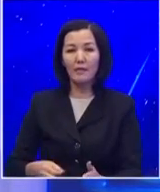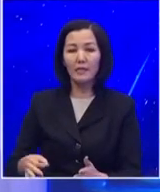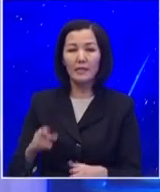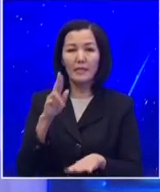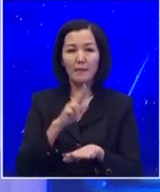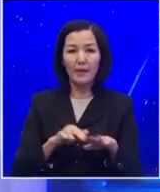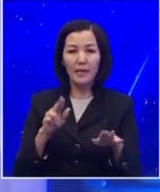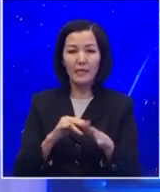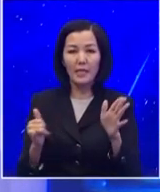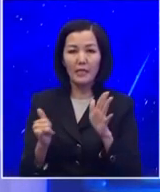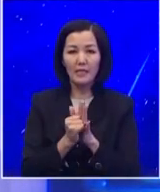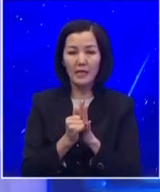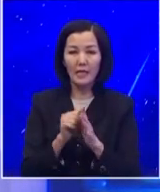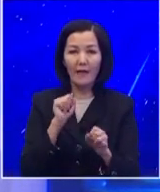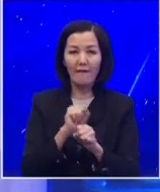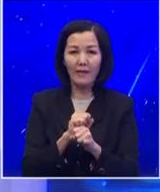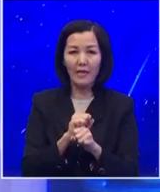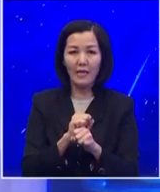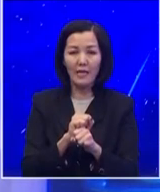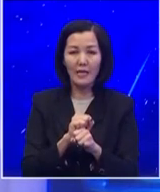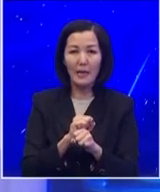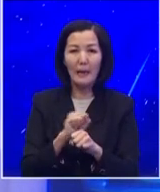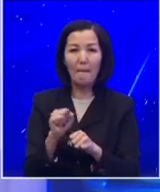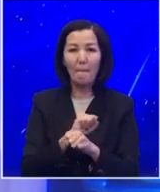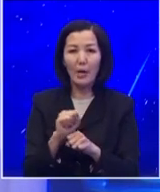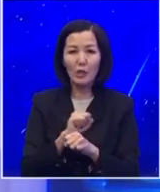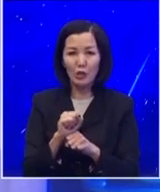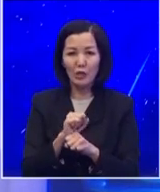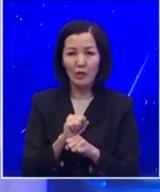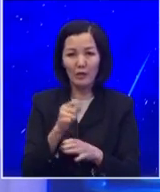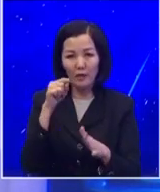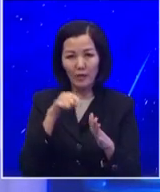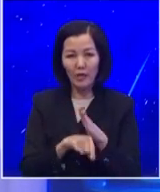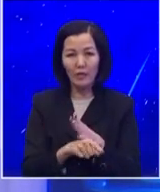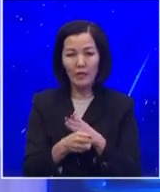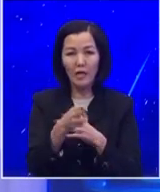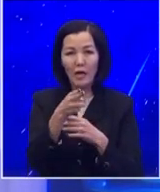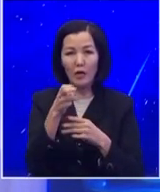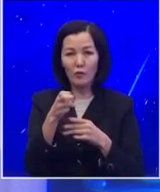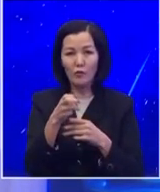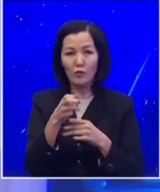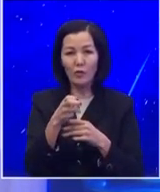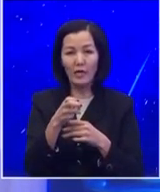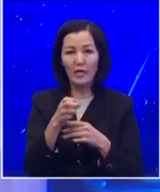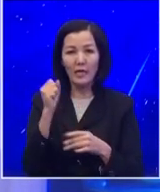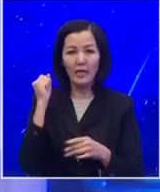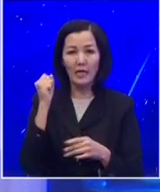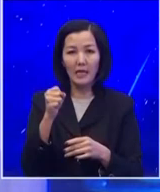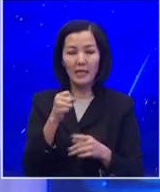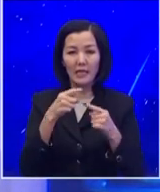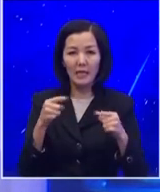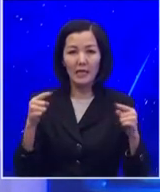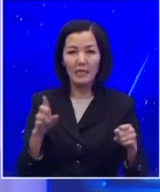Алматинские полицейские остановили машину, внутри которой при обыске обнаружили оружие, два муляжа, гранаты, два ружья